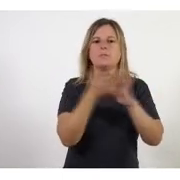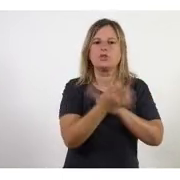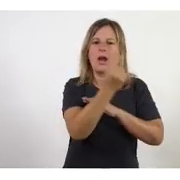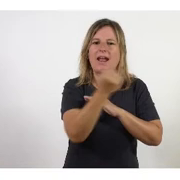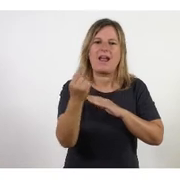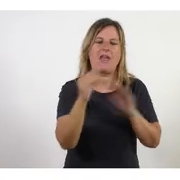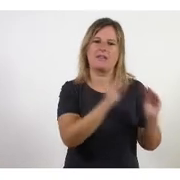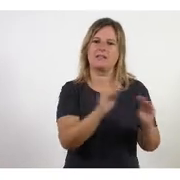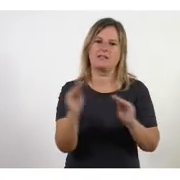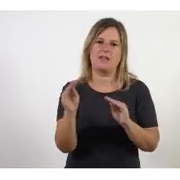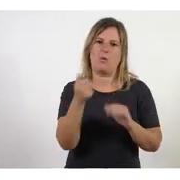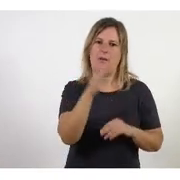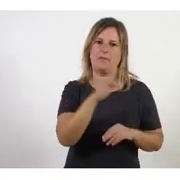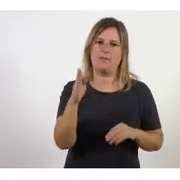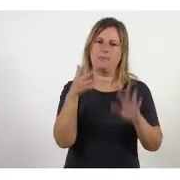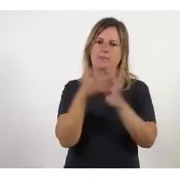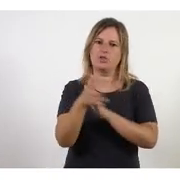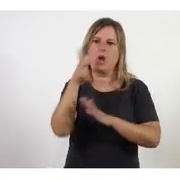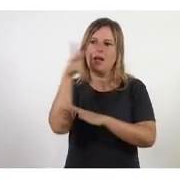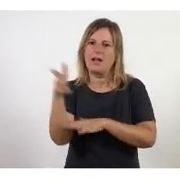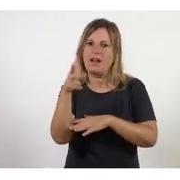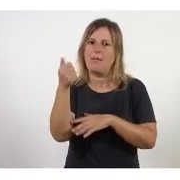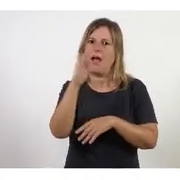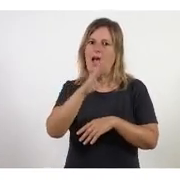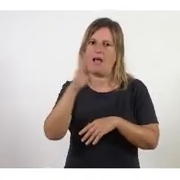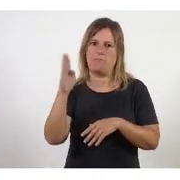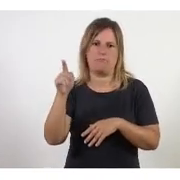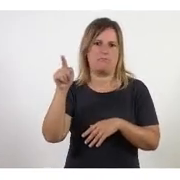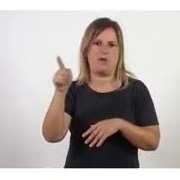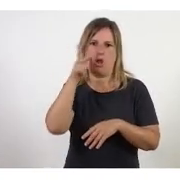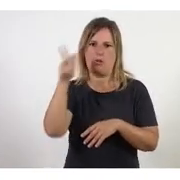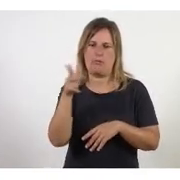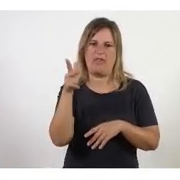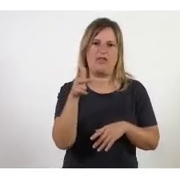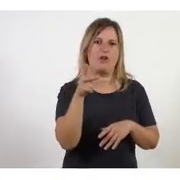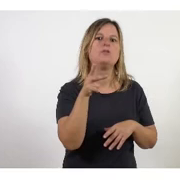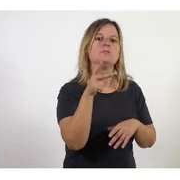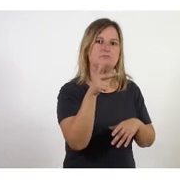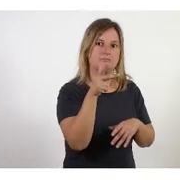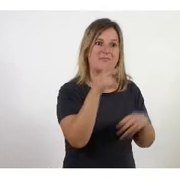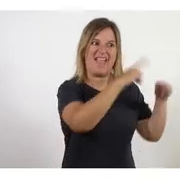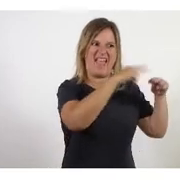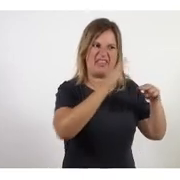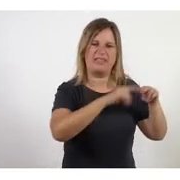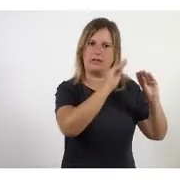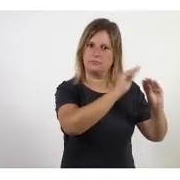seva aplicació. Gravem Perfecte. Amb l'app de vídeo i editem amb l'app d'edició. Tot en Perfecte. Un, mala idea. Vale, fantàstic.